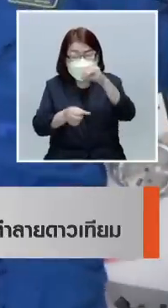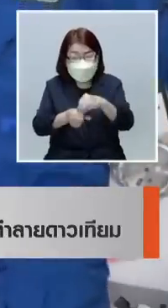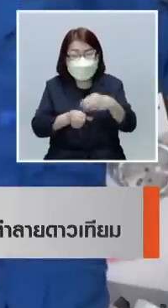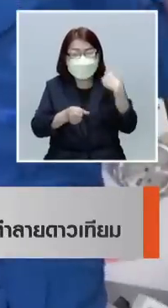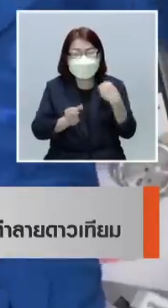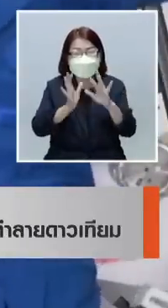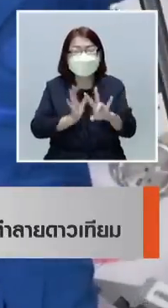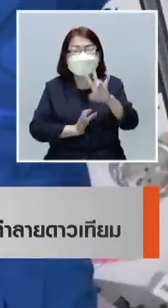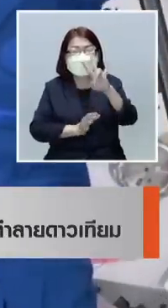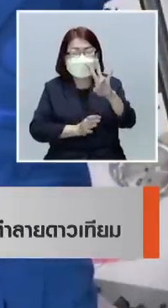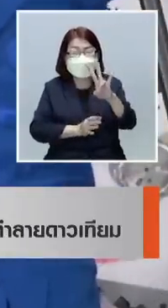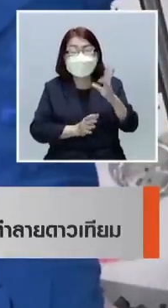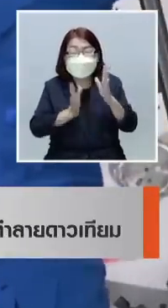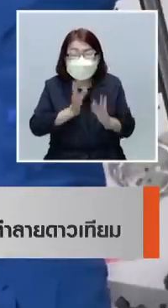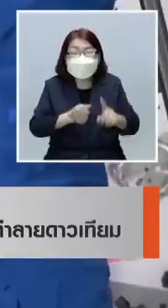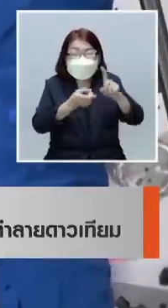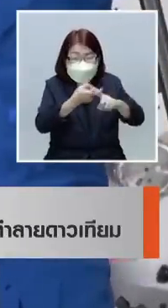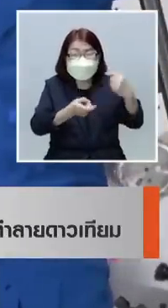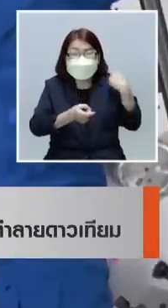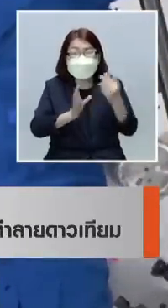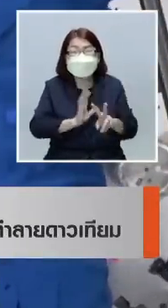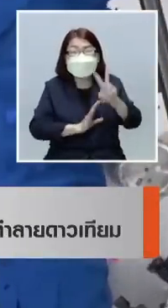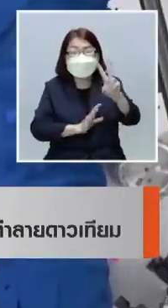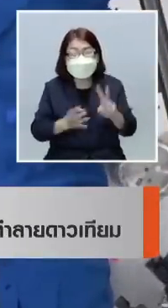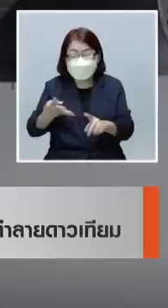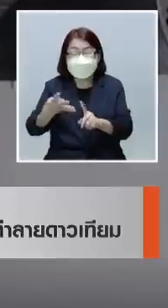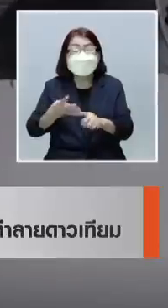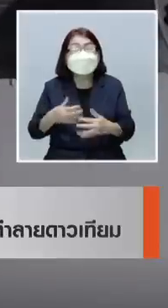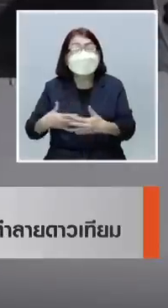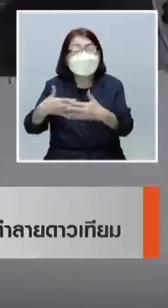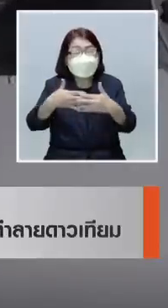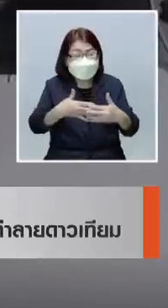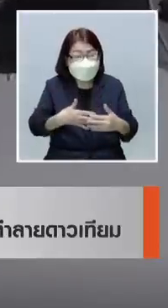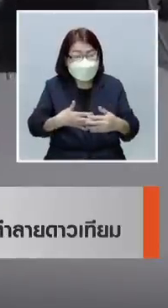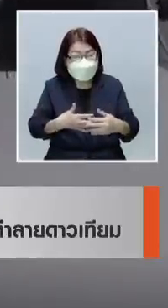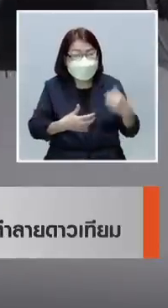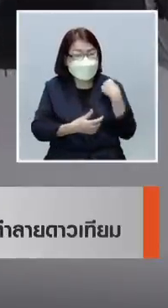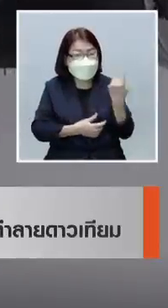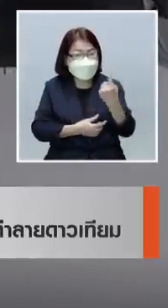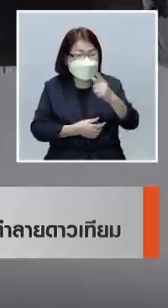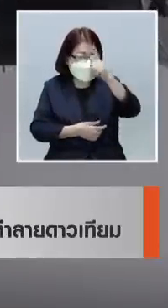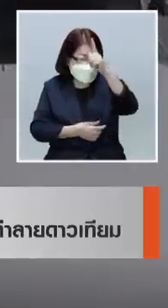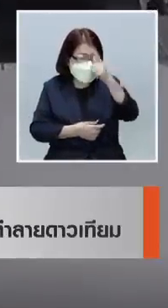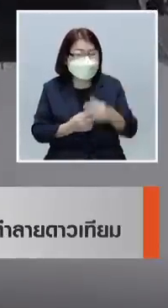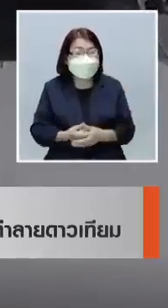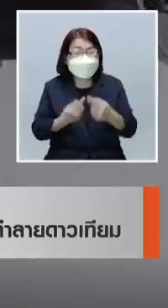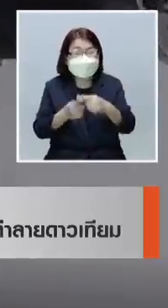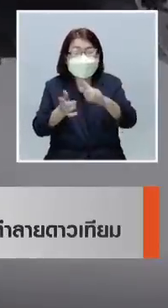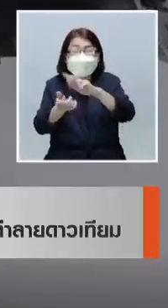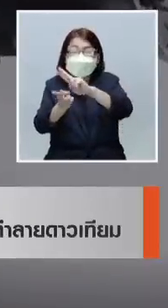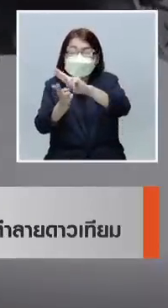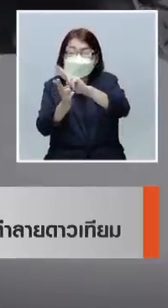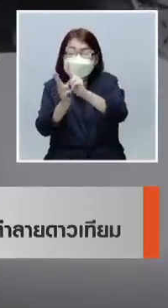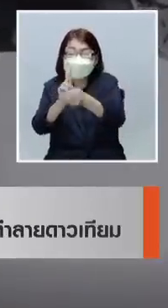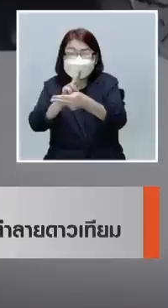ะเป็นชาวรัสเซียด้วยนะคะ2คนอีก4คนเป็นชาวอเมริกันและ1คนเป็นชาวเยอรมันแล้วก็สถานี ISS นั้นโคจรที่